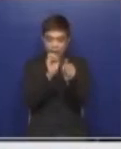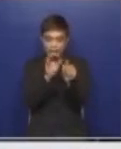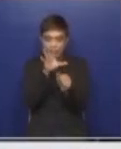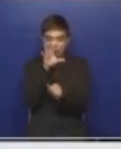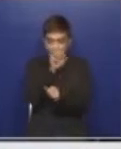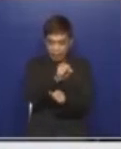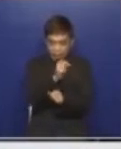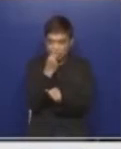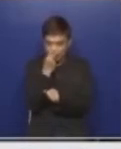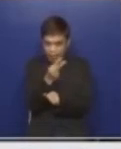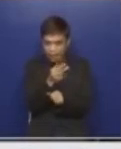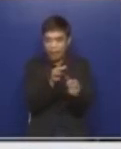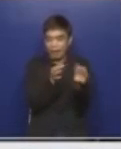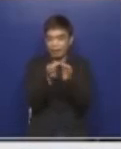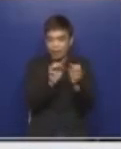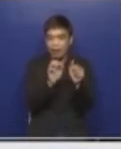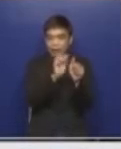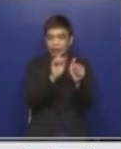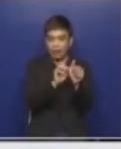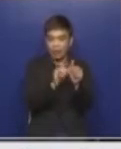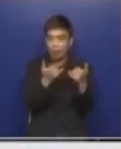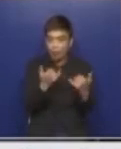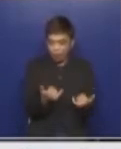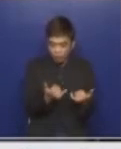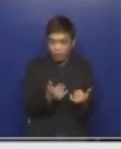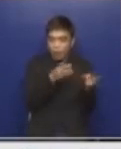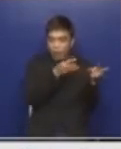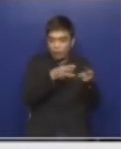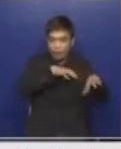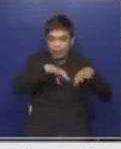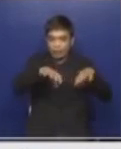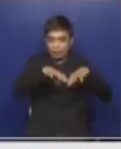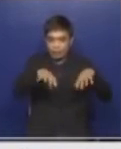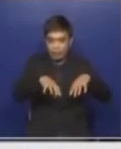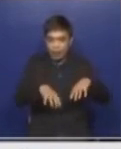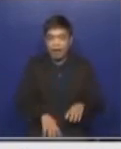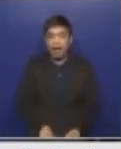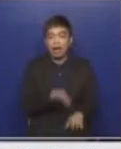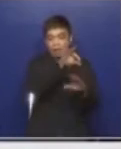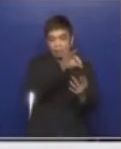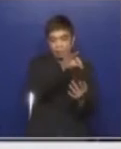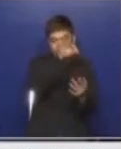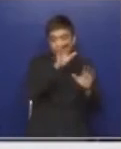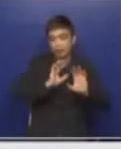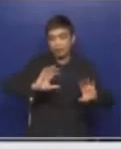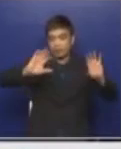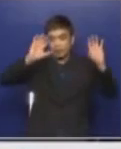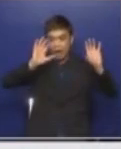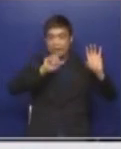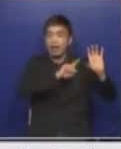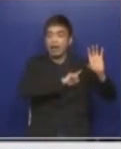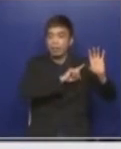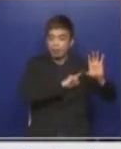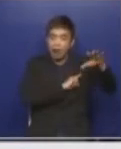ครับในการทำกฎหมายการบริหารและการแผ่นดินของบ้านเมืองเราขณะนี้เอาหน่วยงานราชการมาเป็นผู้ดำเนิน